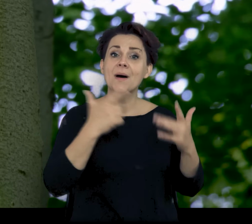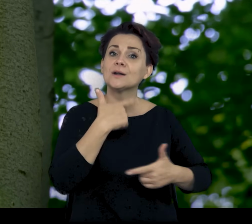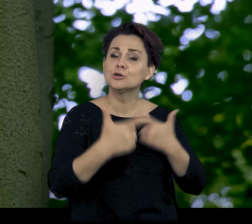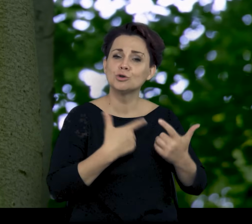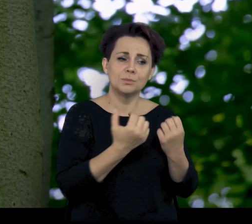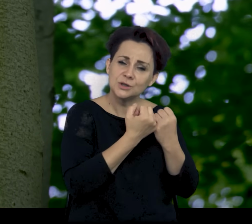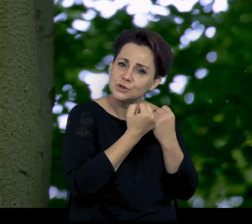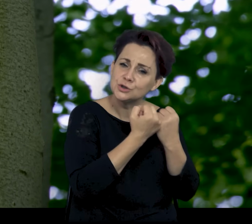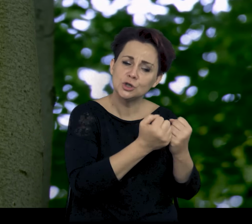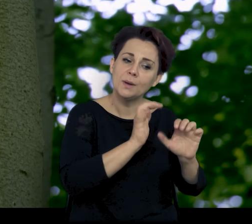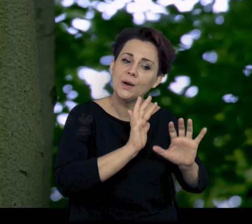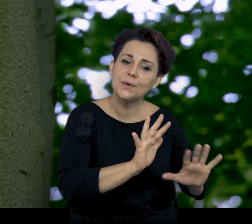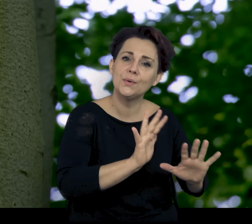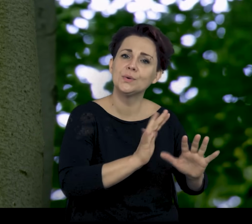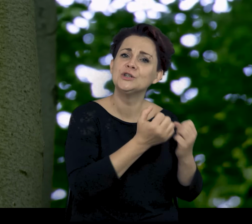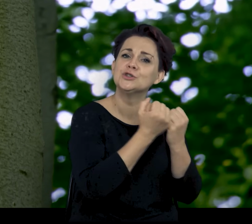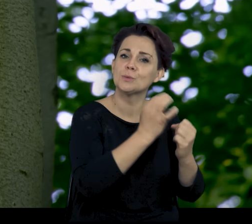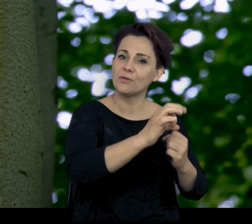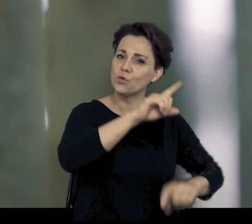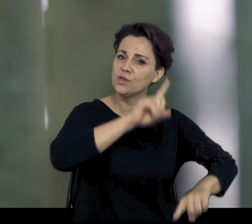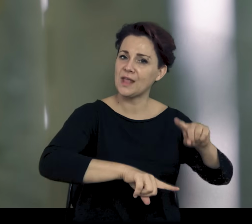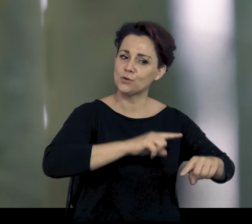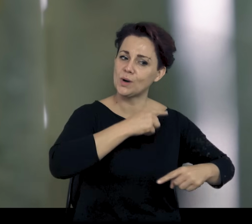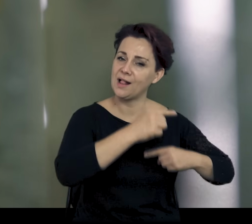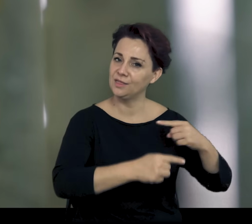podtrzymywania i zachowania naturalnych procesów.